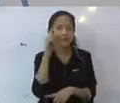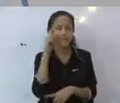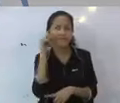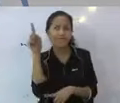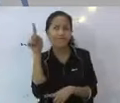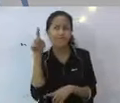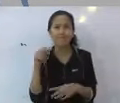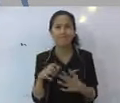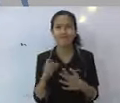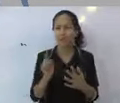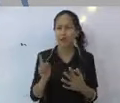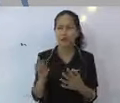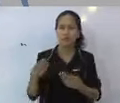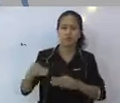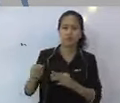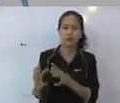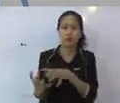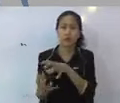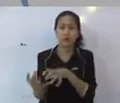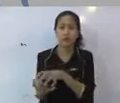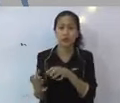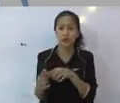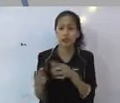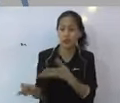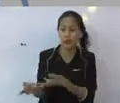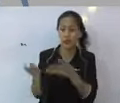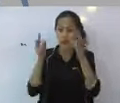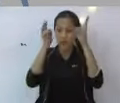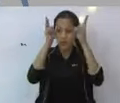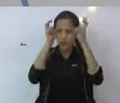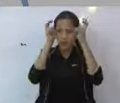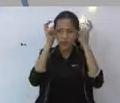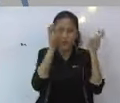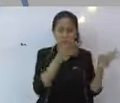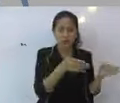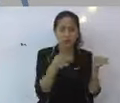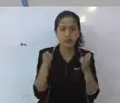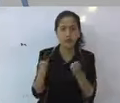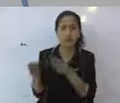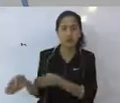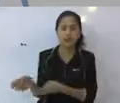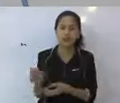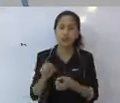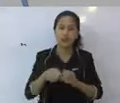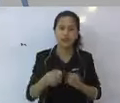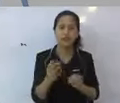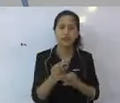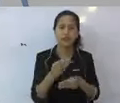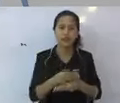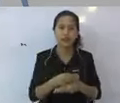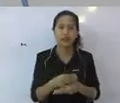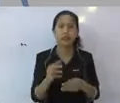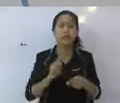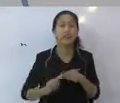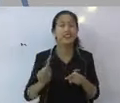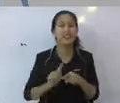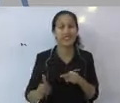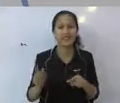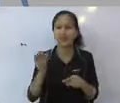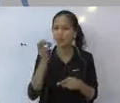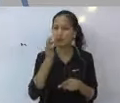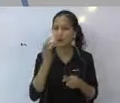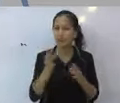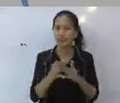sayote, ihalo sa kangkong, di ba? So, gawa tayo ng iba't ibang klaseng recipe na